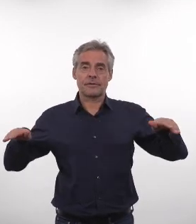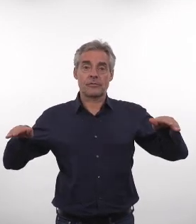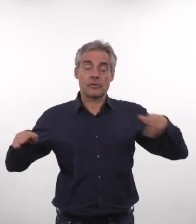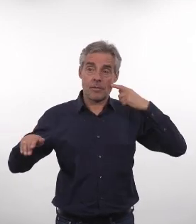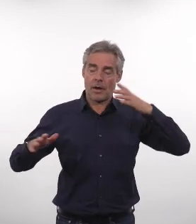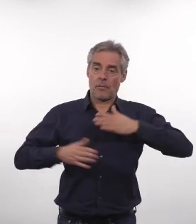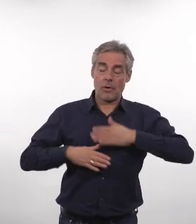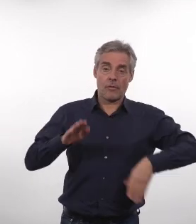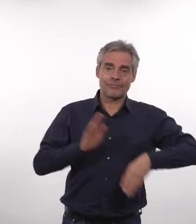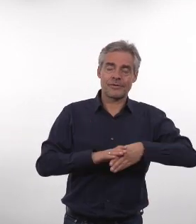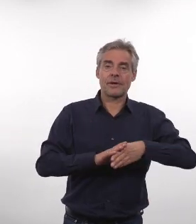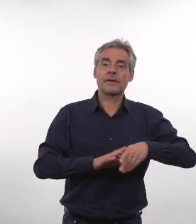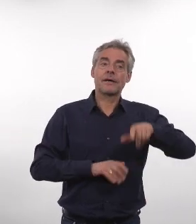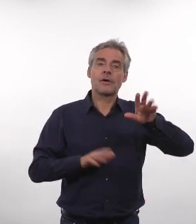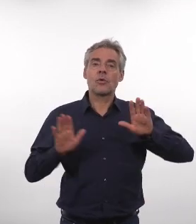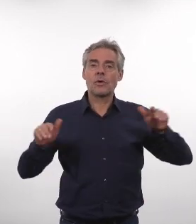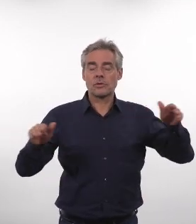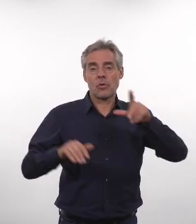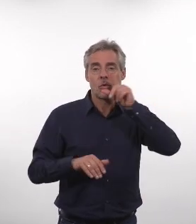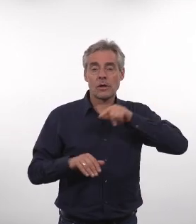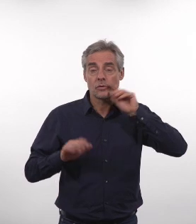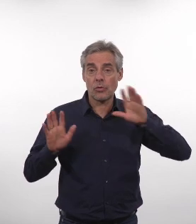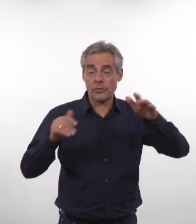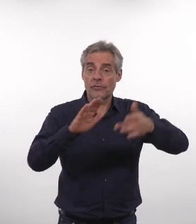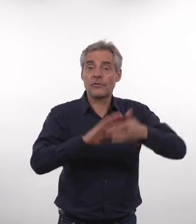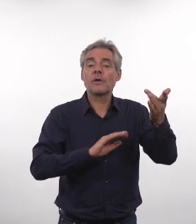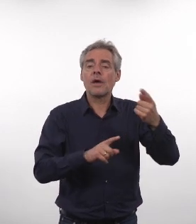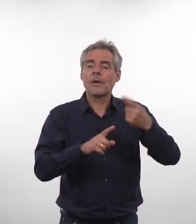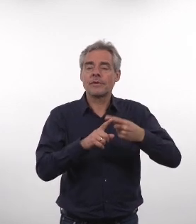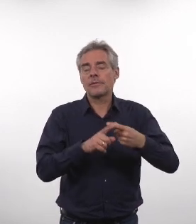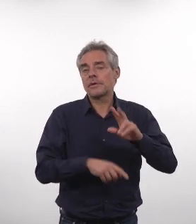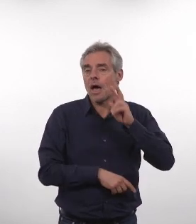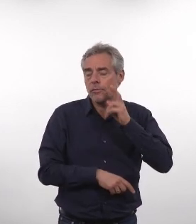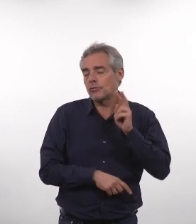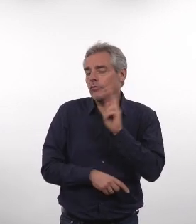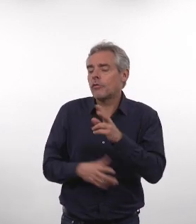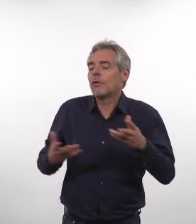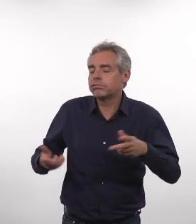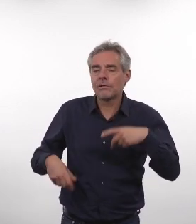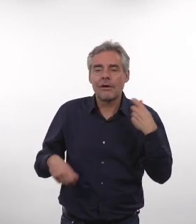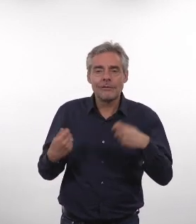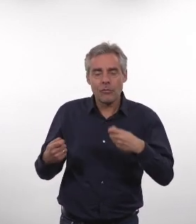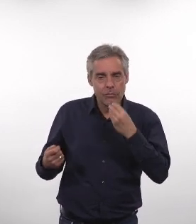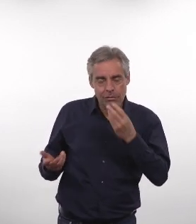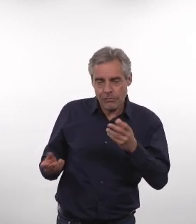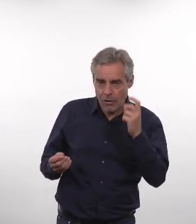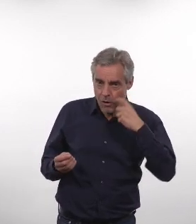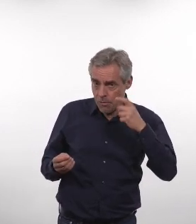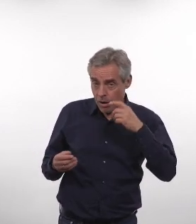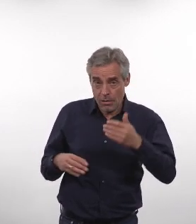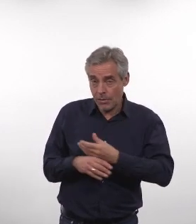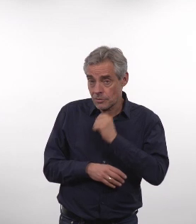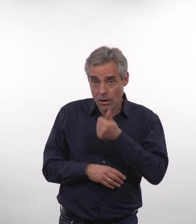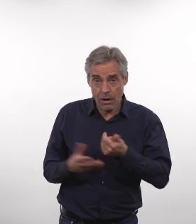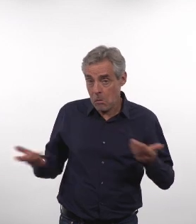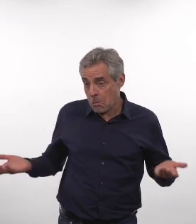leur faire peur. Et donc, les oiseaux vont partir. Mais petit à petit, en fait, les oiseaux vont se rapprocher de l'épouvantail. On se rend compte qu'il ne se passe rien